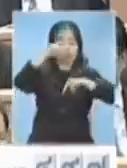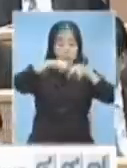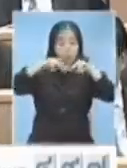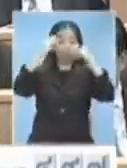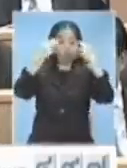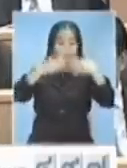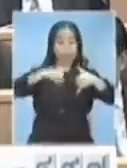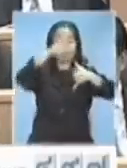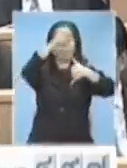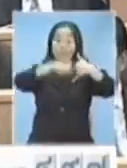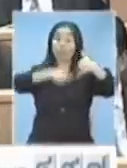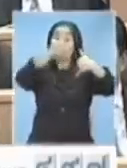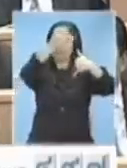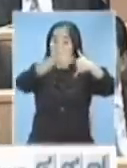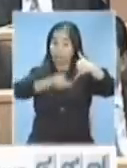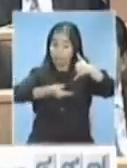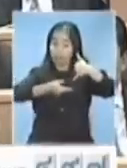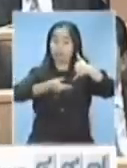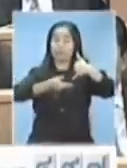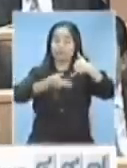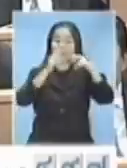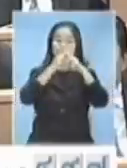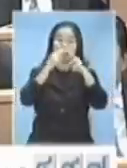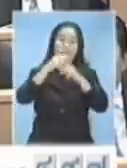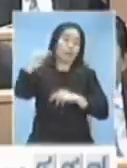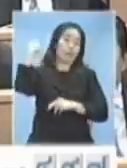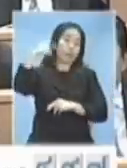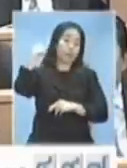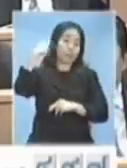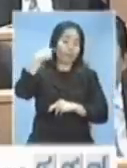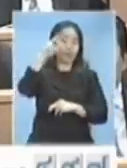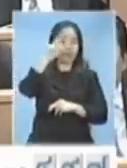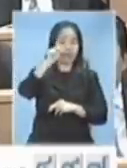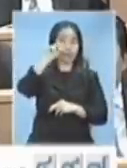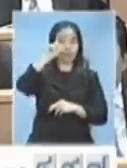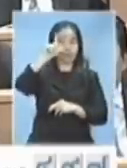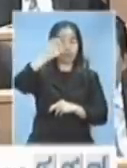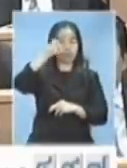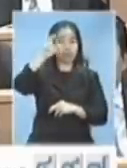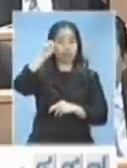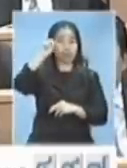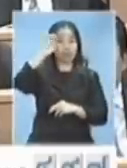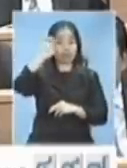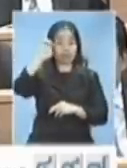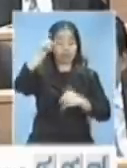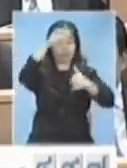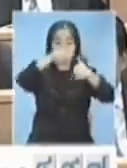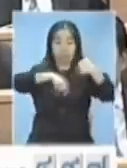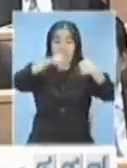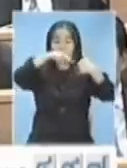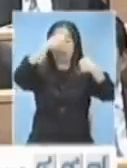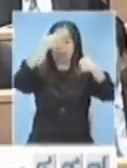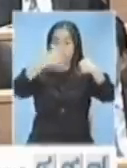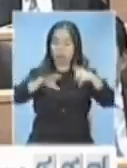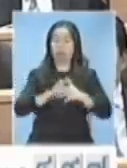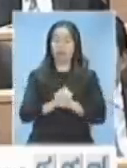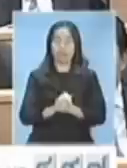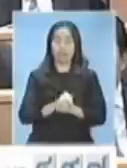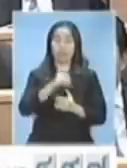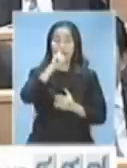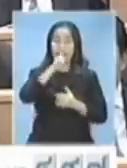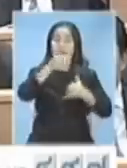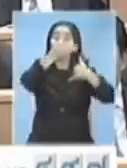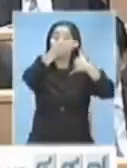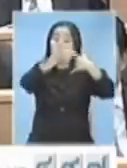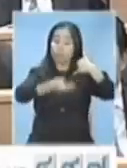กระทู้สามสดของสสกทมพักประชาธิปัตย์รัชดาธนาดิเรกเป็นเรื่องตกค้างมาจากสัปดาห์ที่แล้วเพื่อให้นายกรัฐ